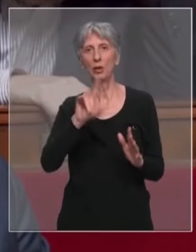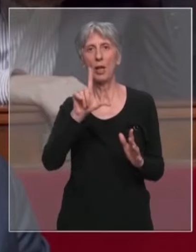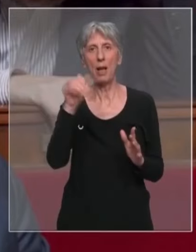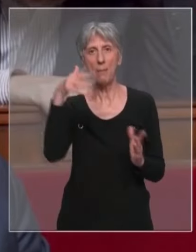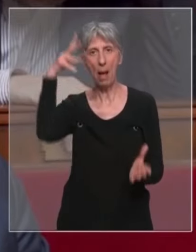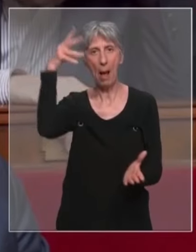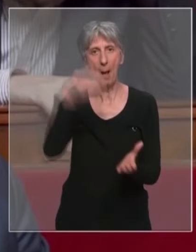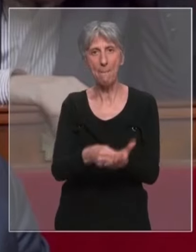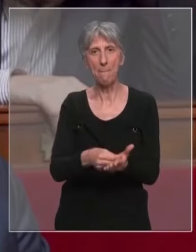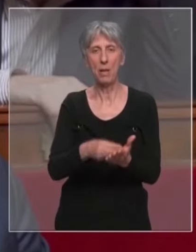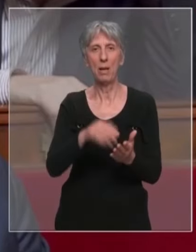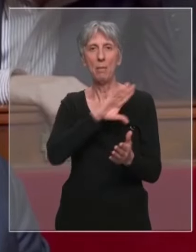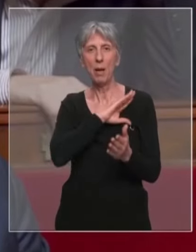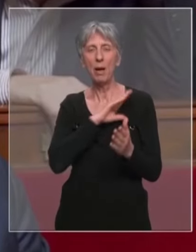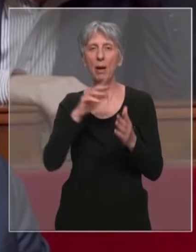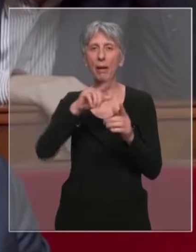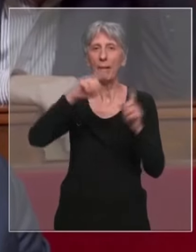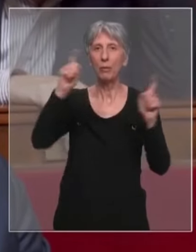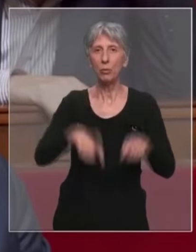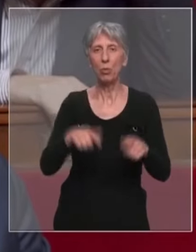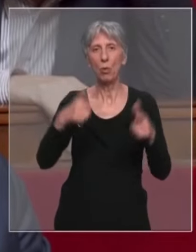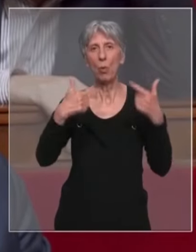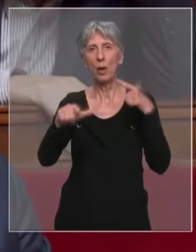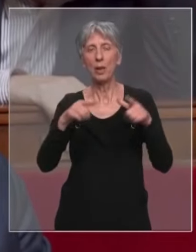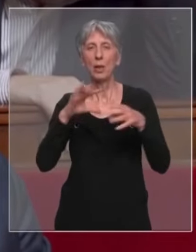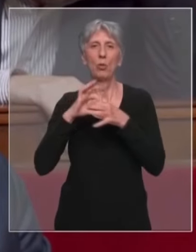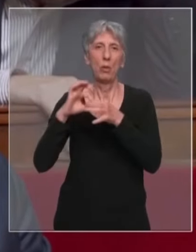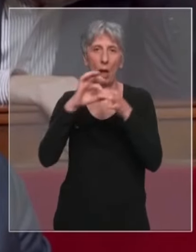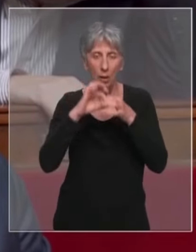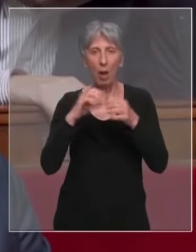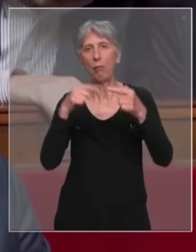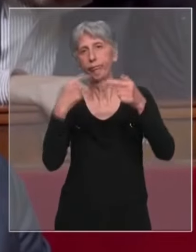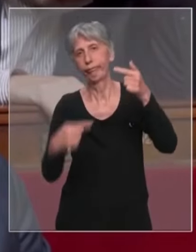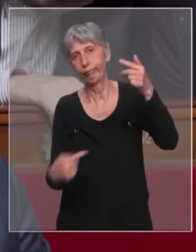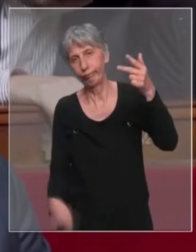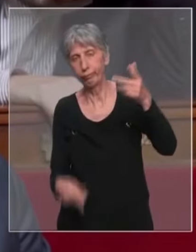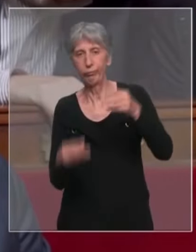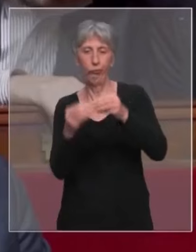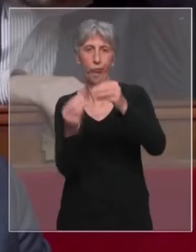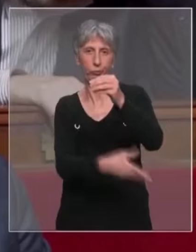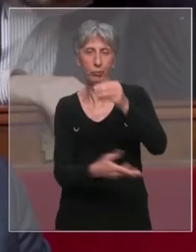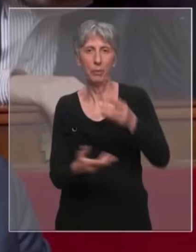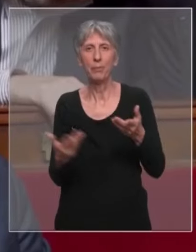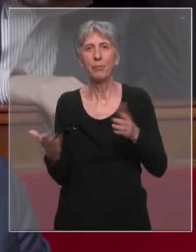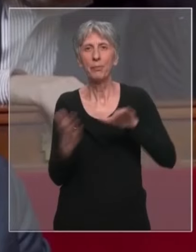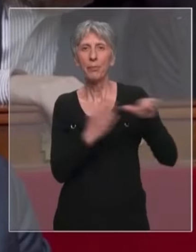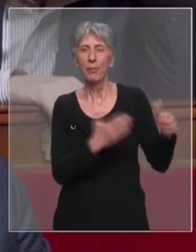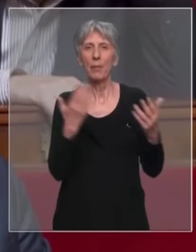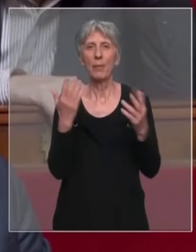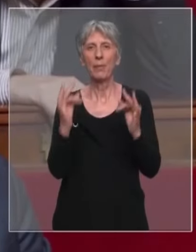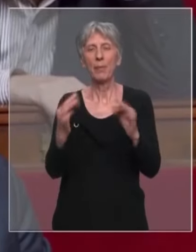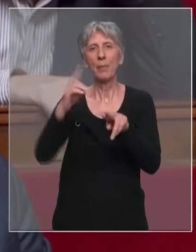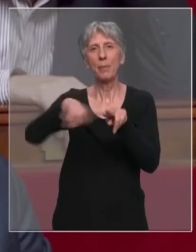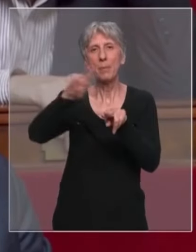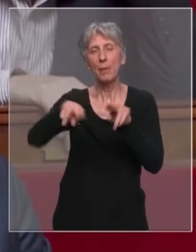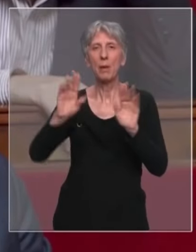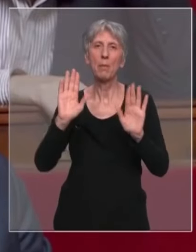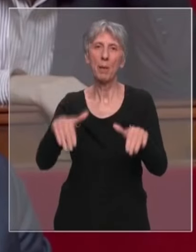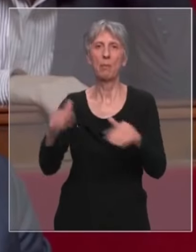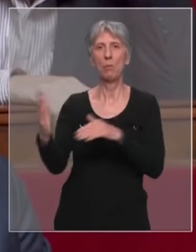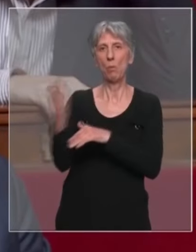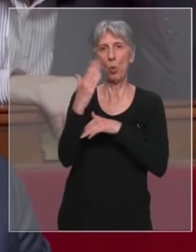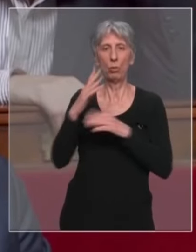la réduction du loyer de solidarité et j'en passe. Côté rénovation, malgré une bonne volonté, je dois dire,